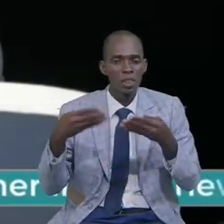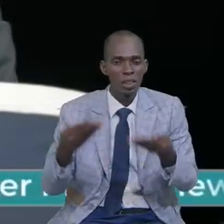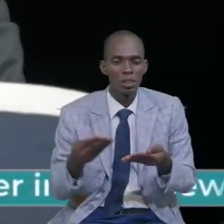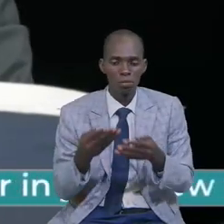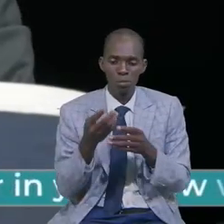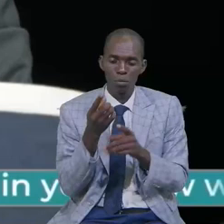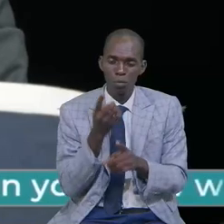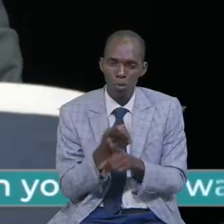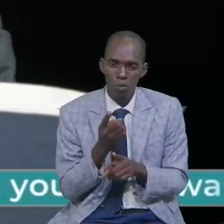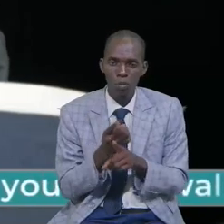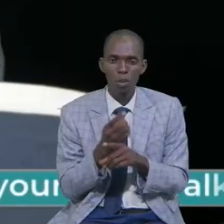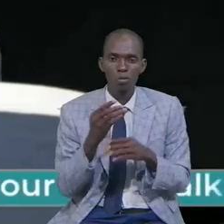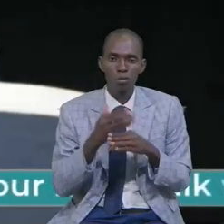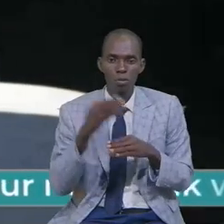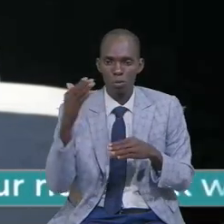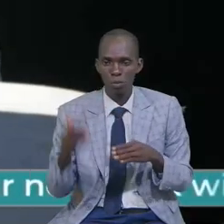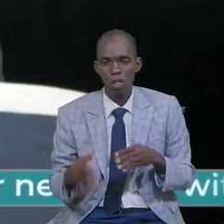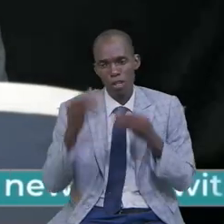les informations complètes